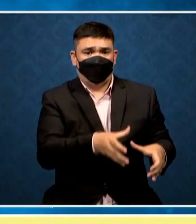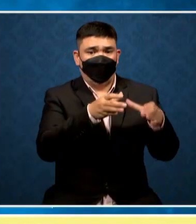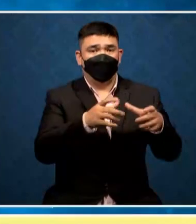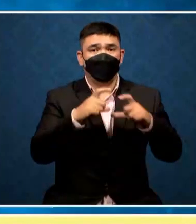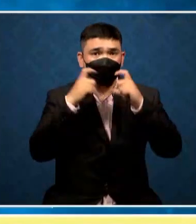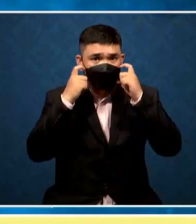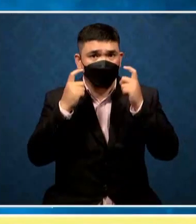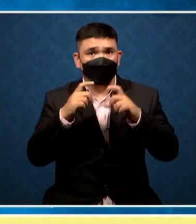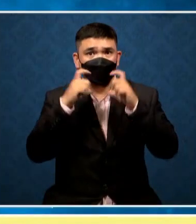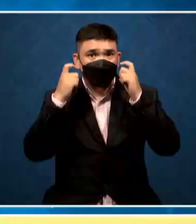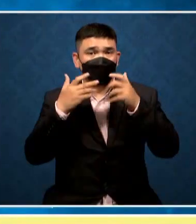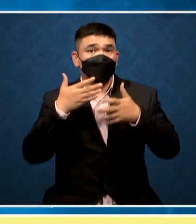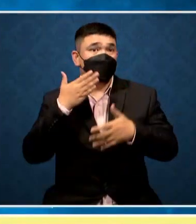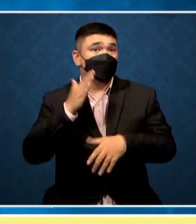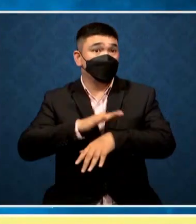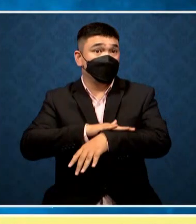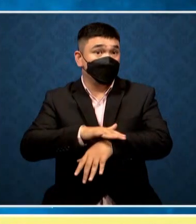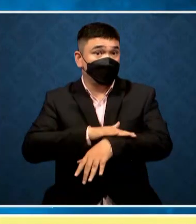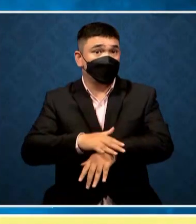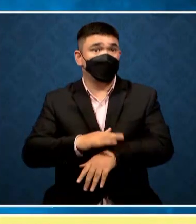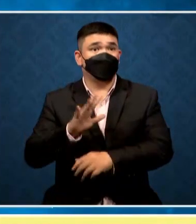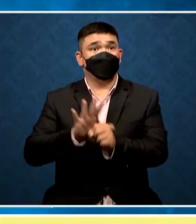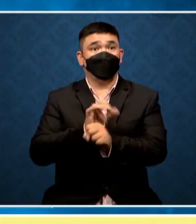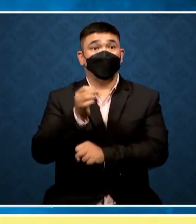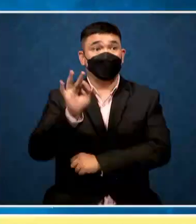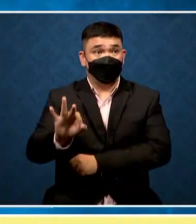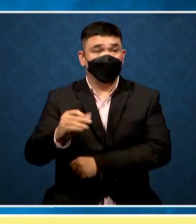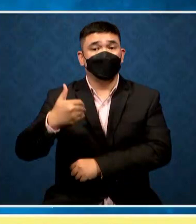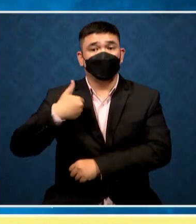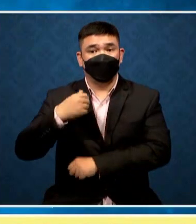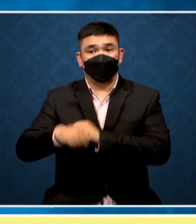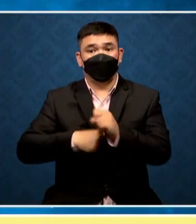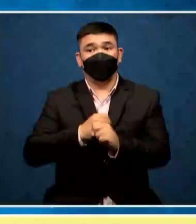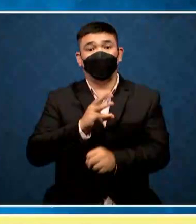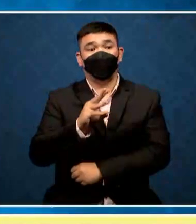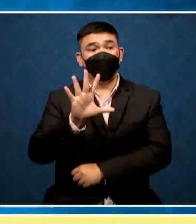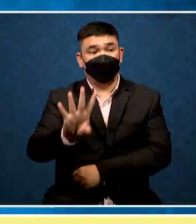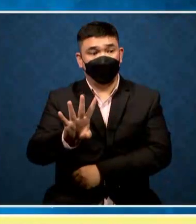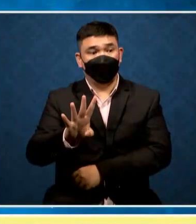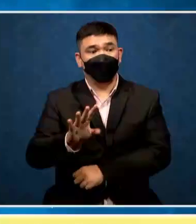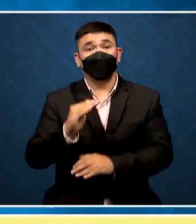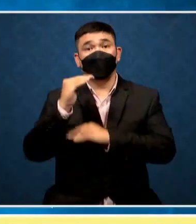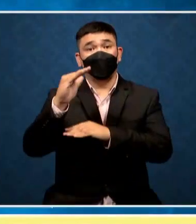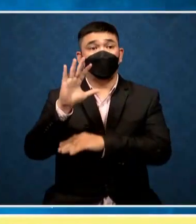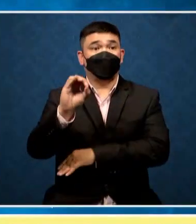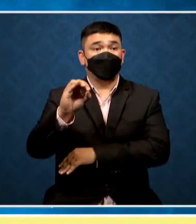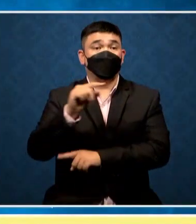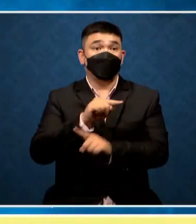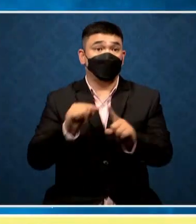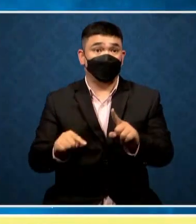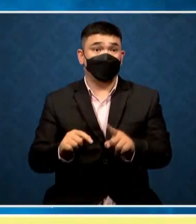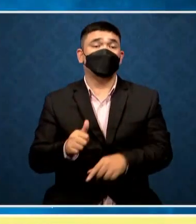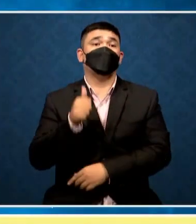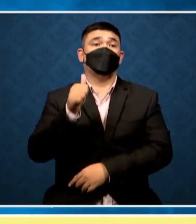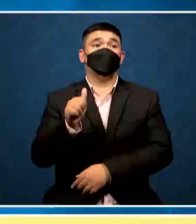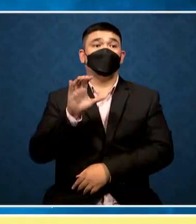อนามั้ากากผ้า ตามมารการณ COVID19ตรนี้ในปี 64 กำหนไ้ 50% ทำได้